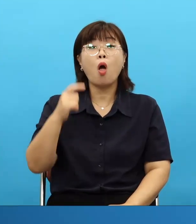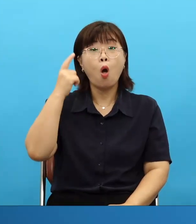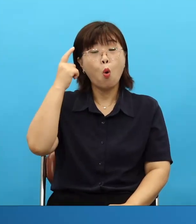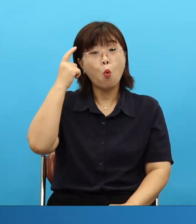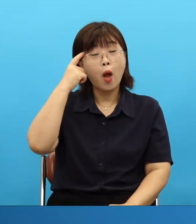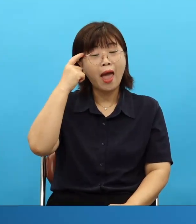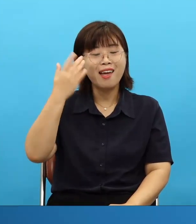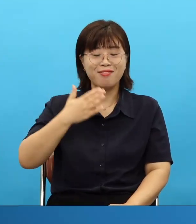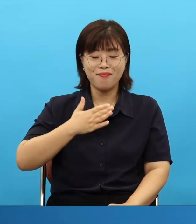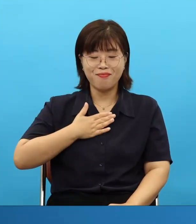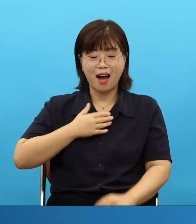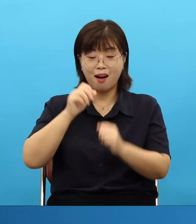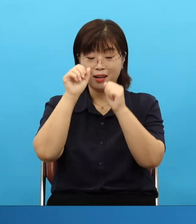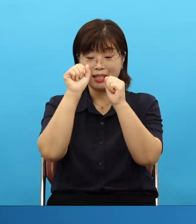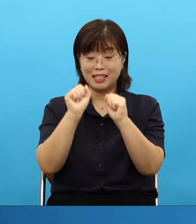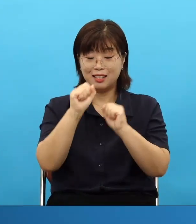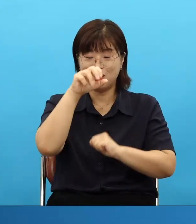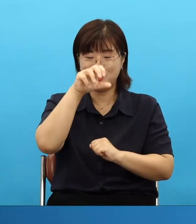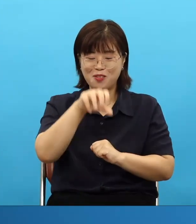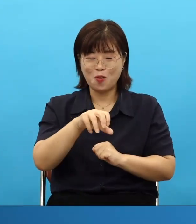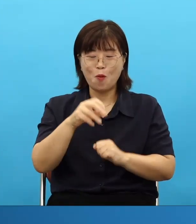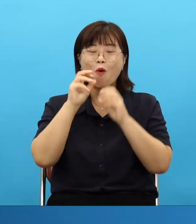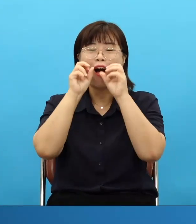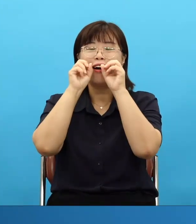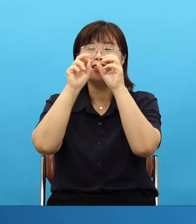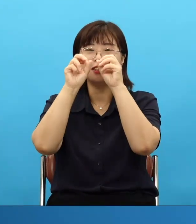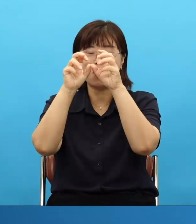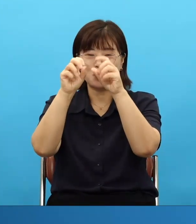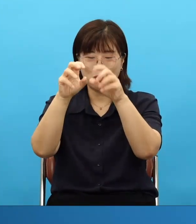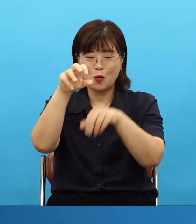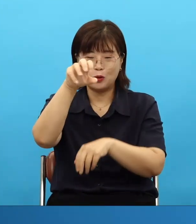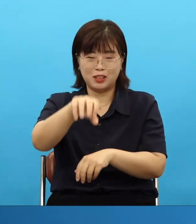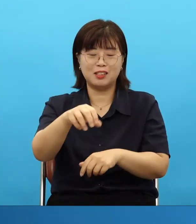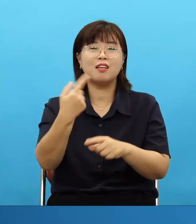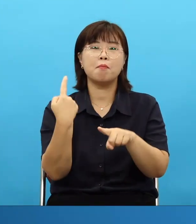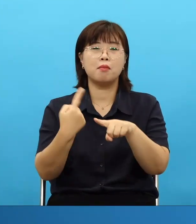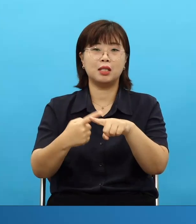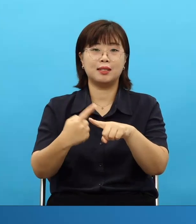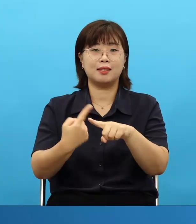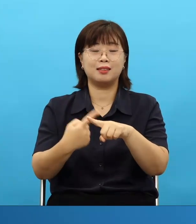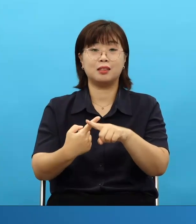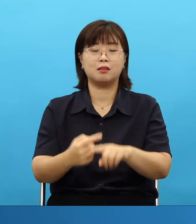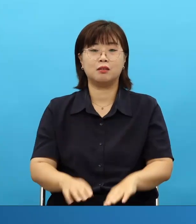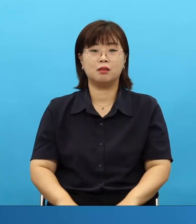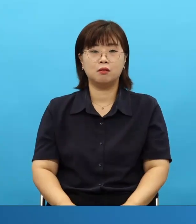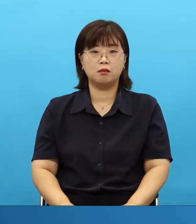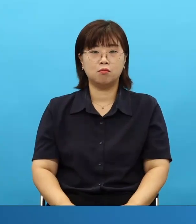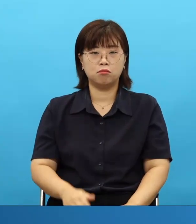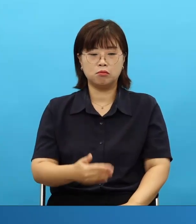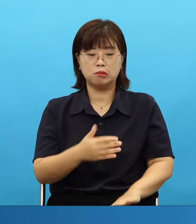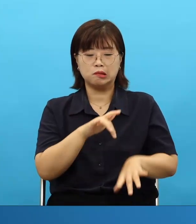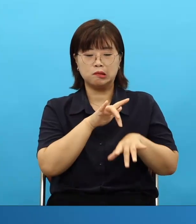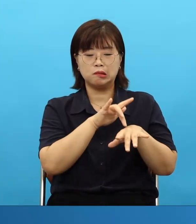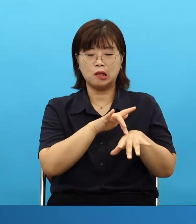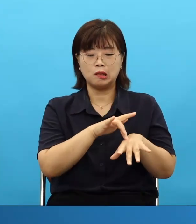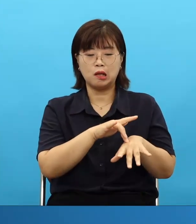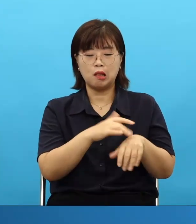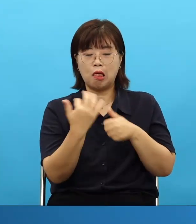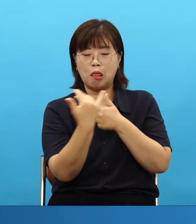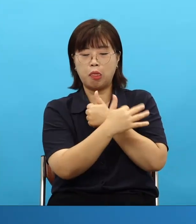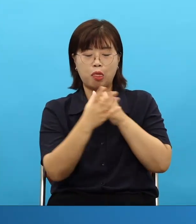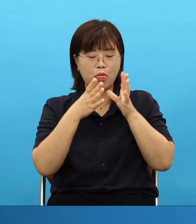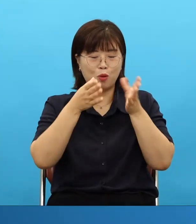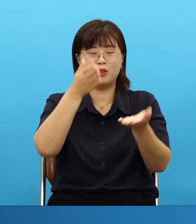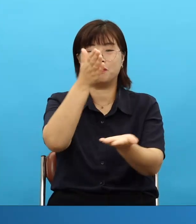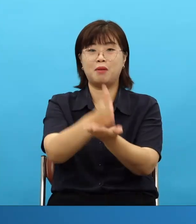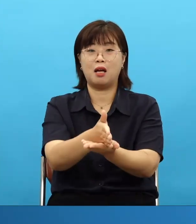여러분이 있는 곳이 섬겨집니다. Because the place where you are, that is your missions field. 그 속으면 안 돼요. So you must not be deceived. 막 우리 집이